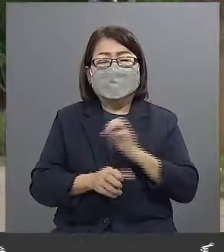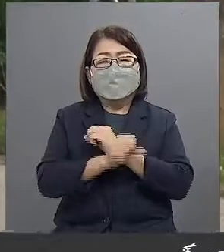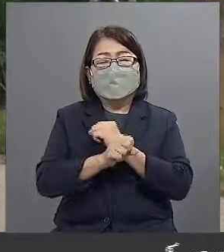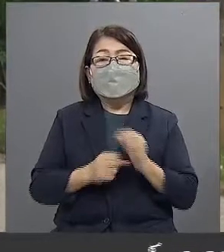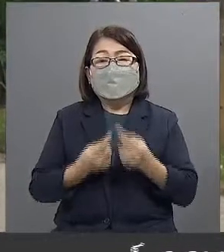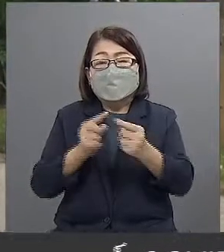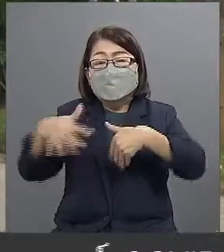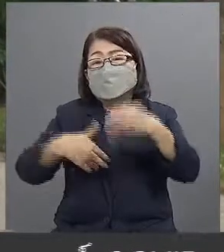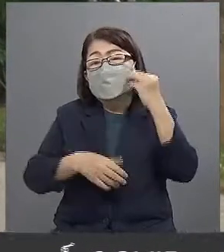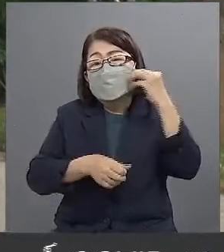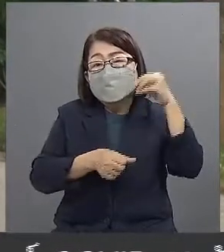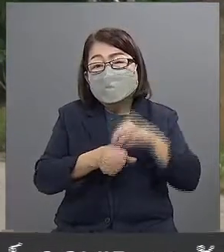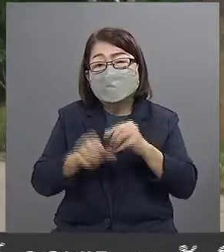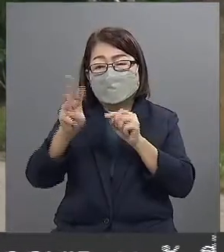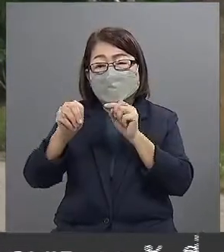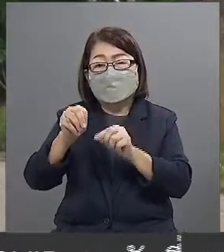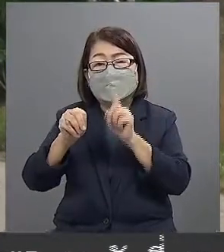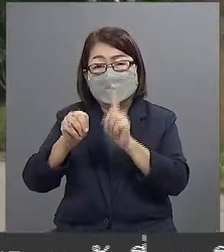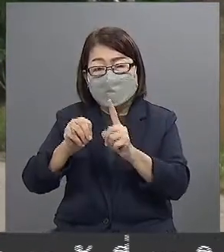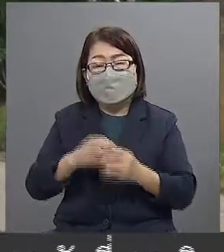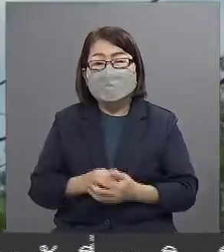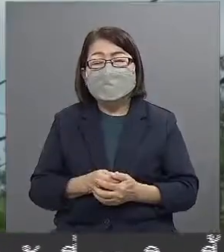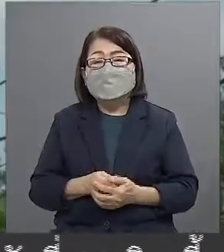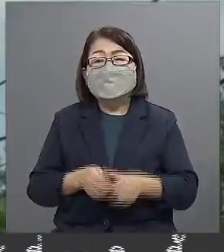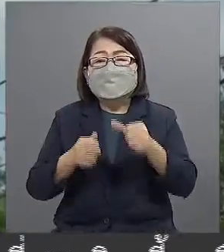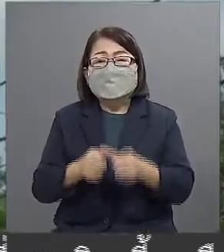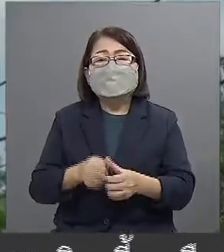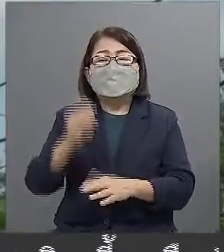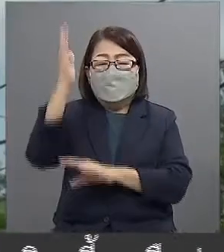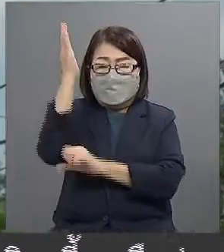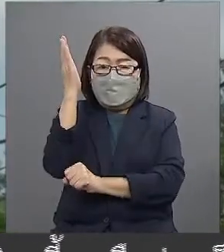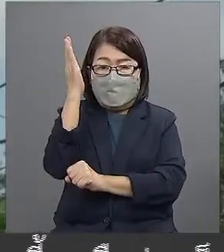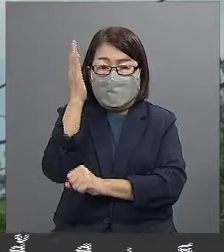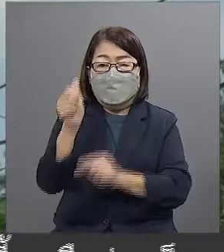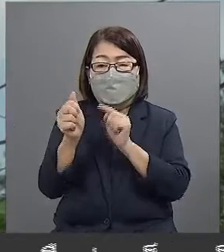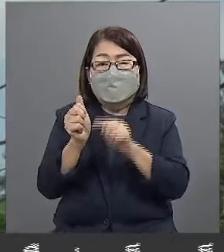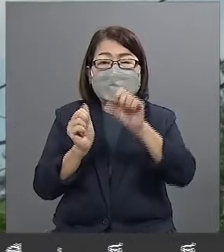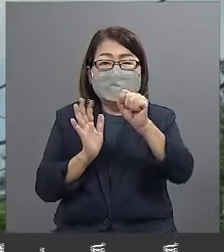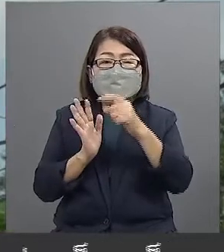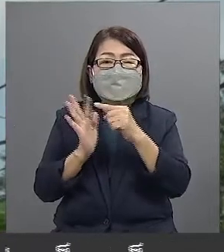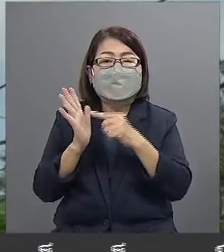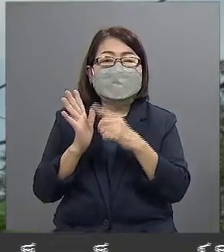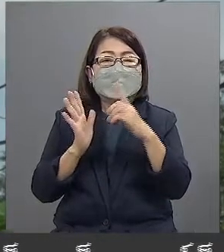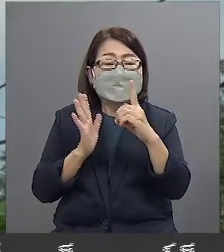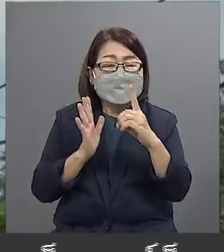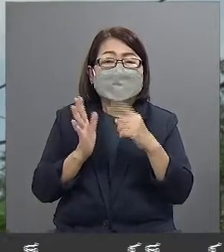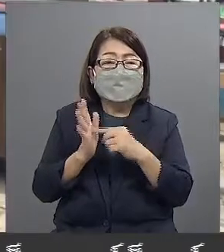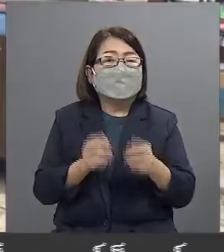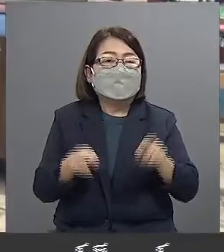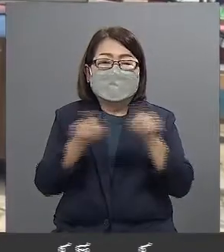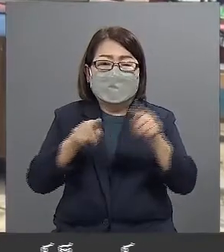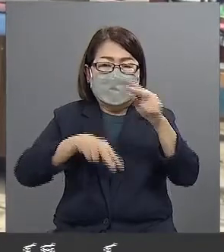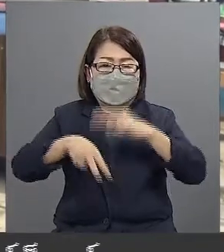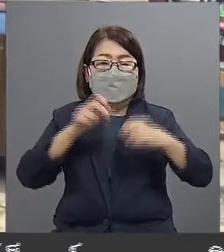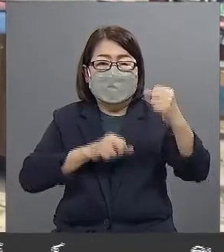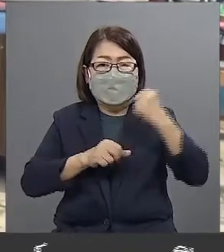ทวีทรัพย์หมู่ที่ 1ตำบลสำนักขามอำเภอสะเดาจังหวัดสงขลาค่ะก็พ่อมาตรการเชื่อมงวดในการเข้าออกหมู่บ้านหลังพบว่า